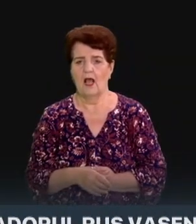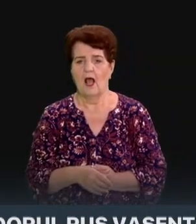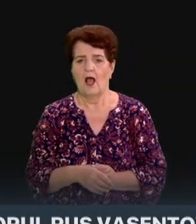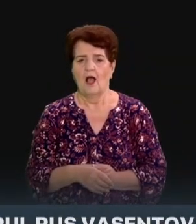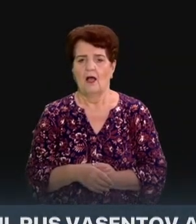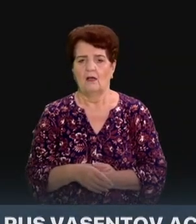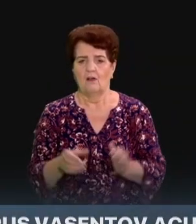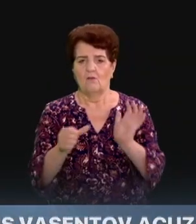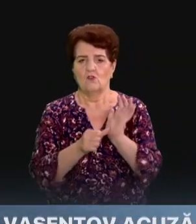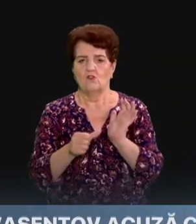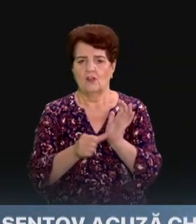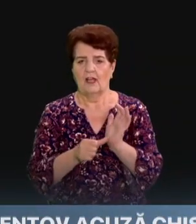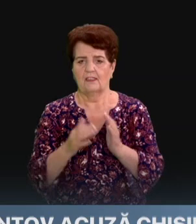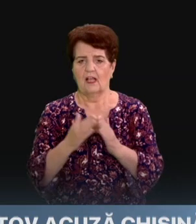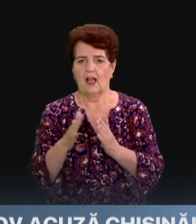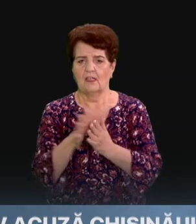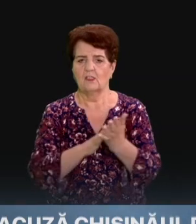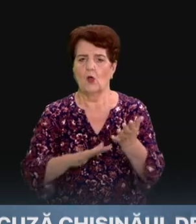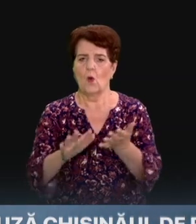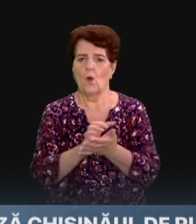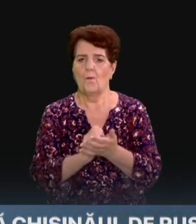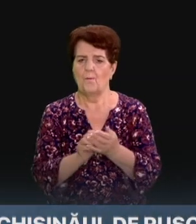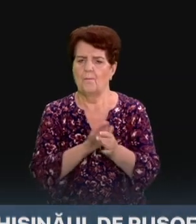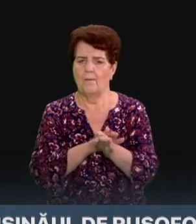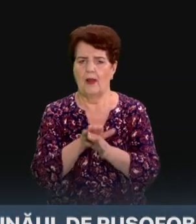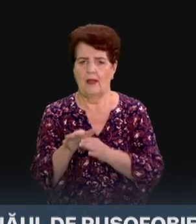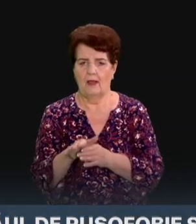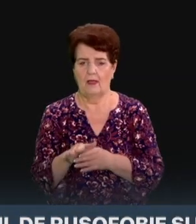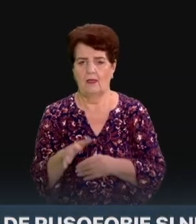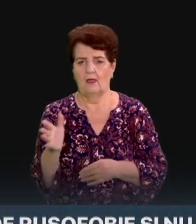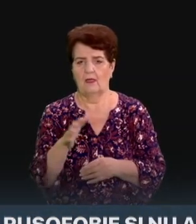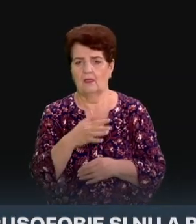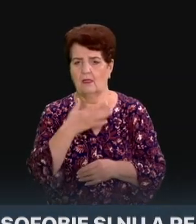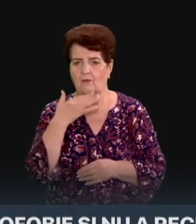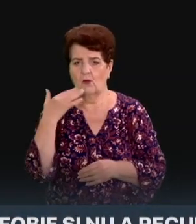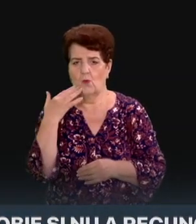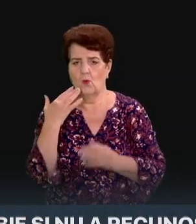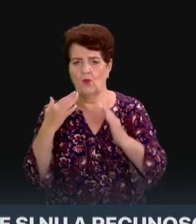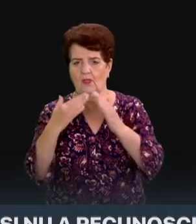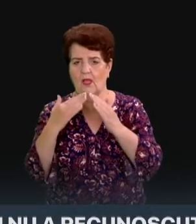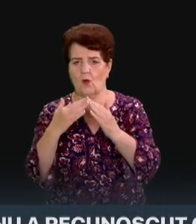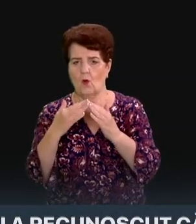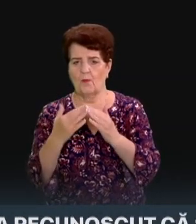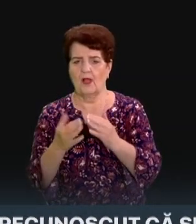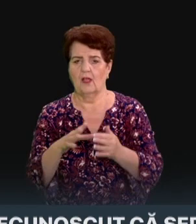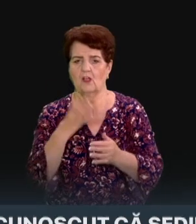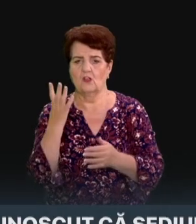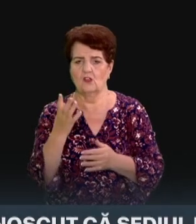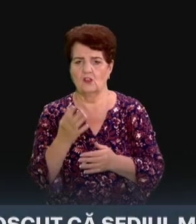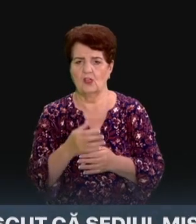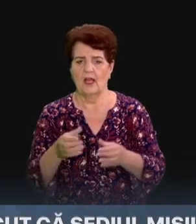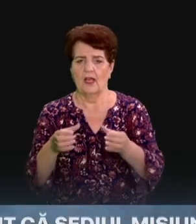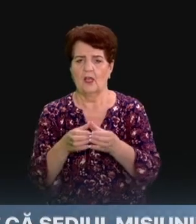vreo 6 case deteriorate complet. Foarte multe acoperișuri, la ora 5 seara va fi clar, pentru că am făcut 4 echipe